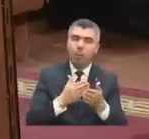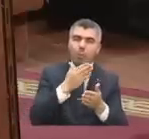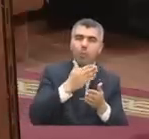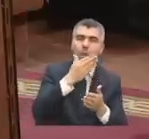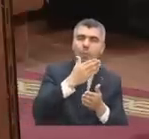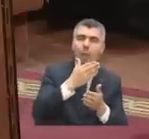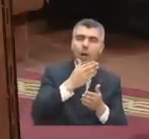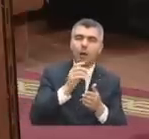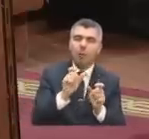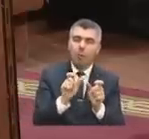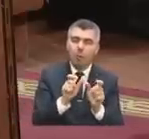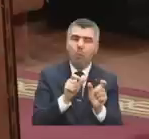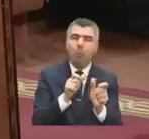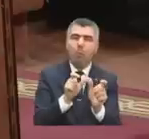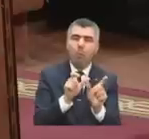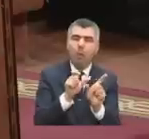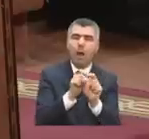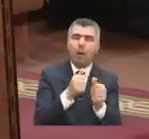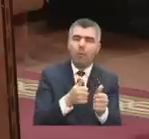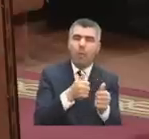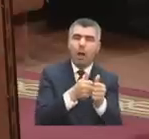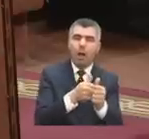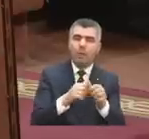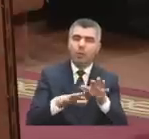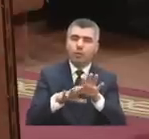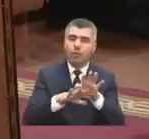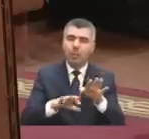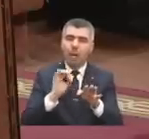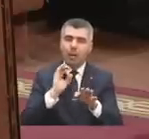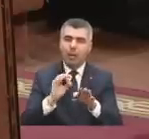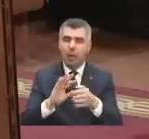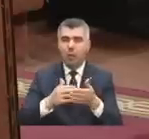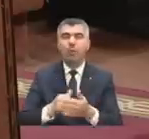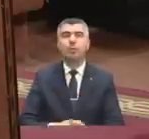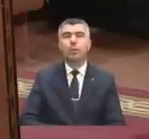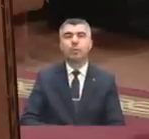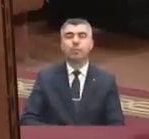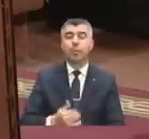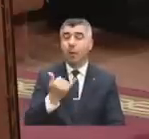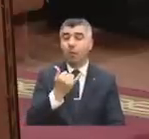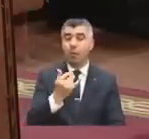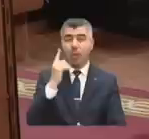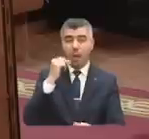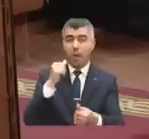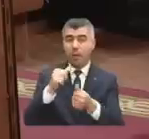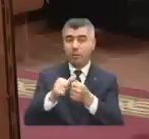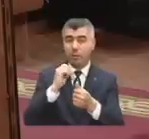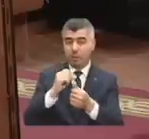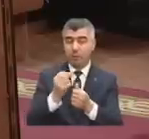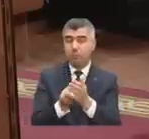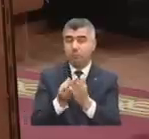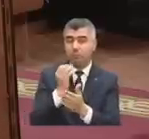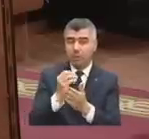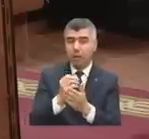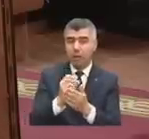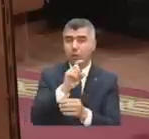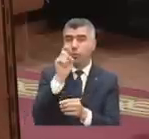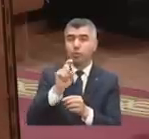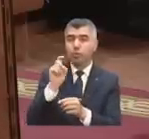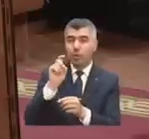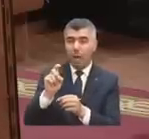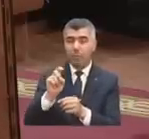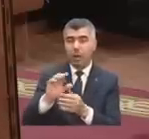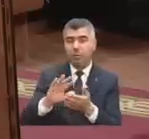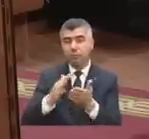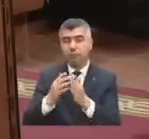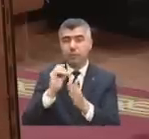المطلوبه ومواكبه التنميه الاقتصاديه والاجتماعيه في هذا السياق اود ان اذكركم ان الجماعات الترابيه عرفت عرفت